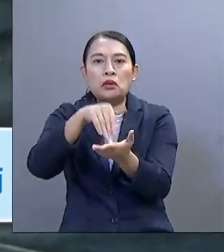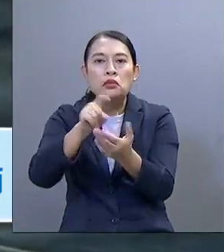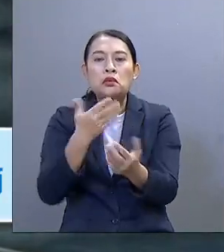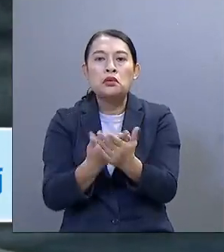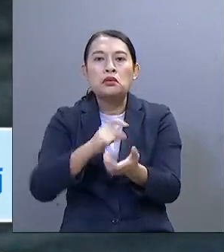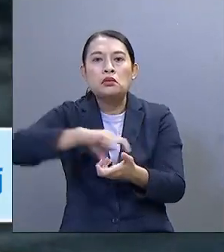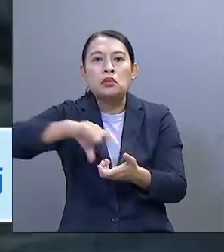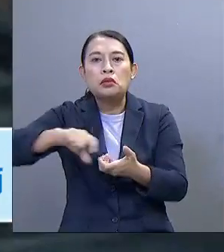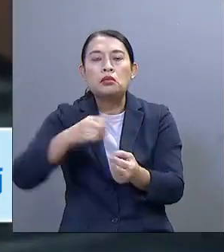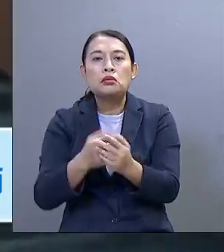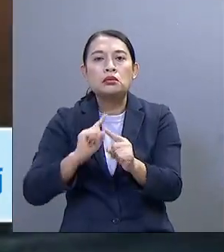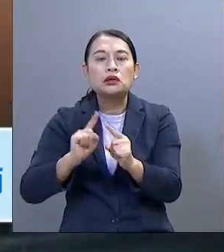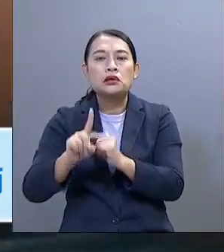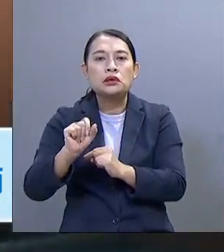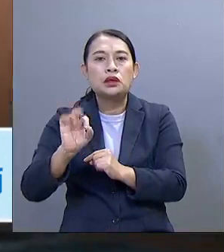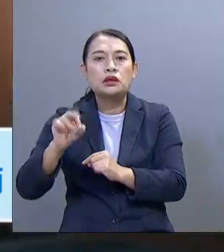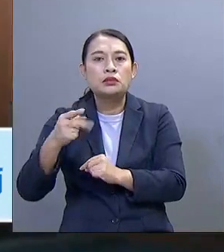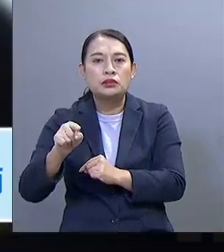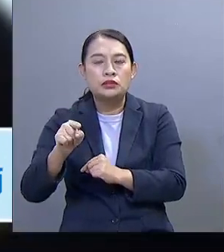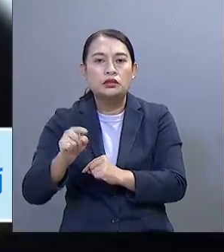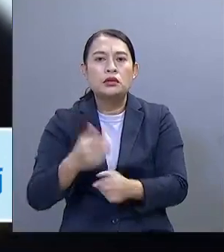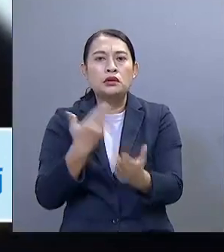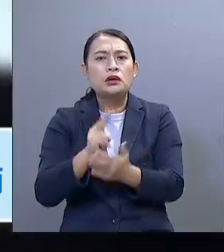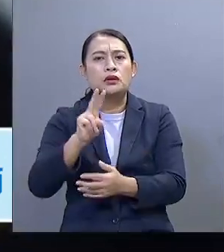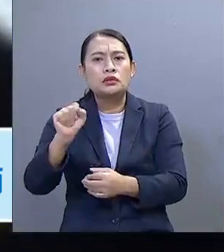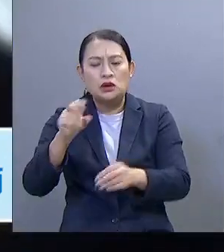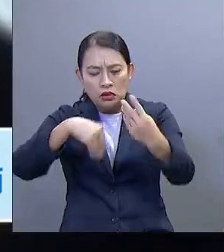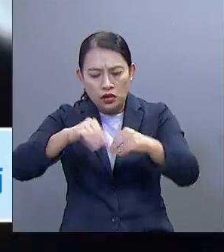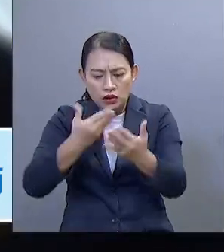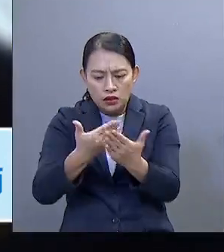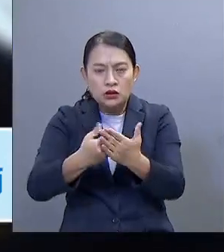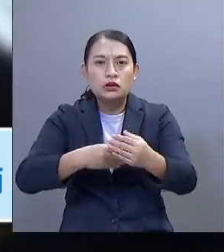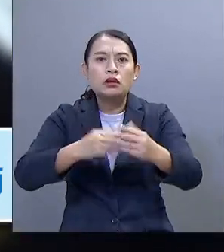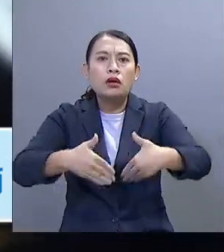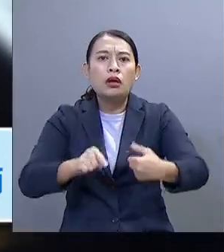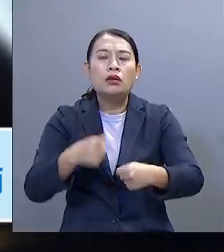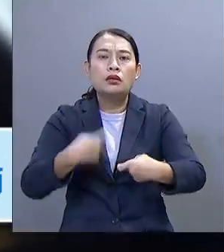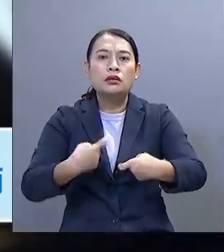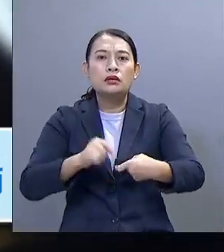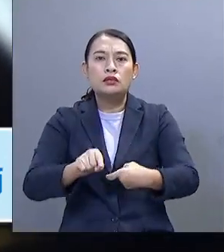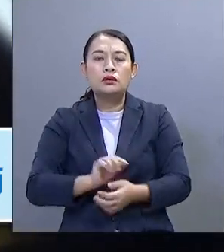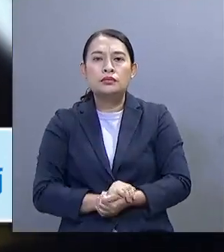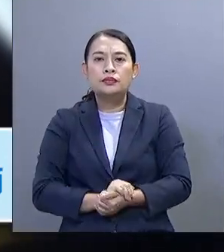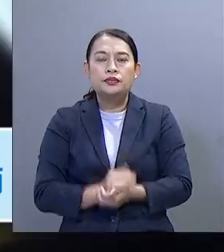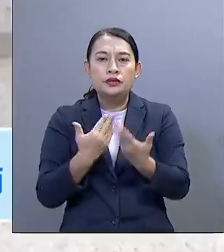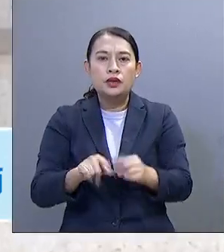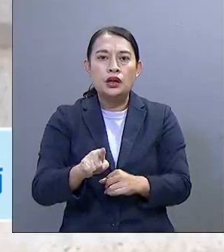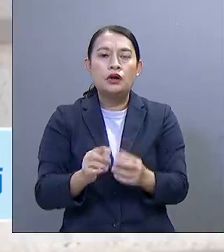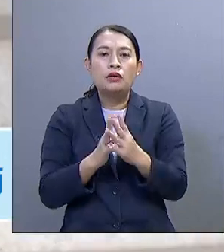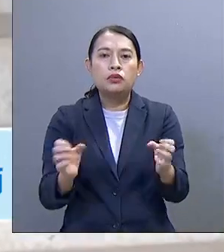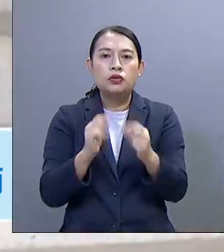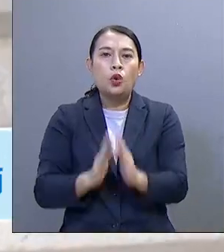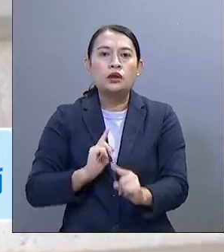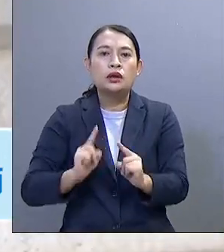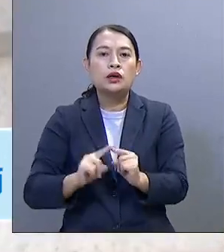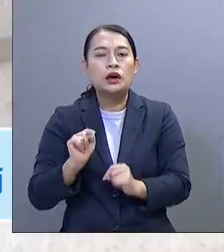บล่าสุดพบวามีผู้เสียหายถูก